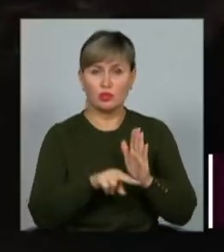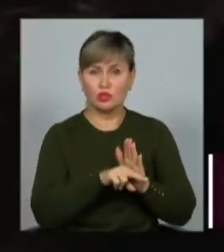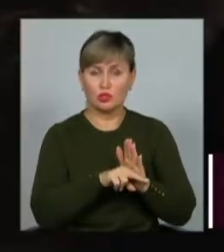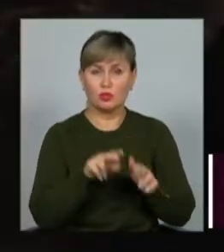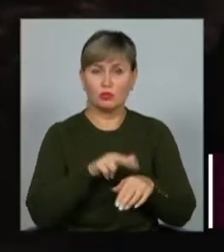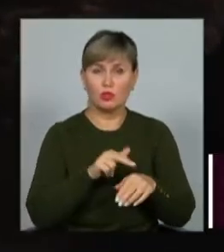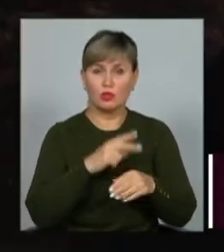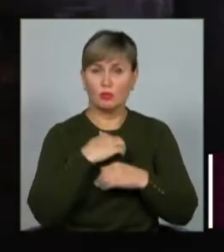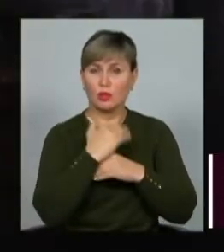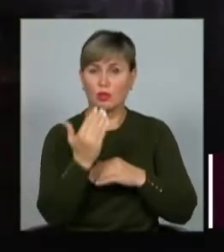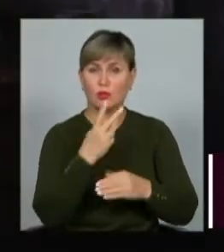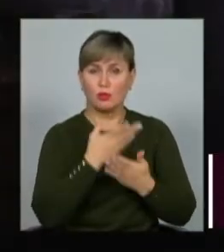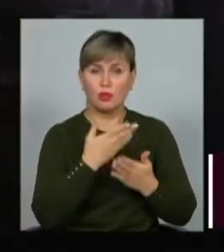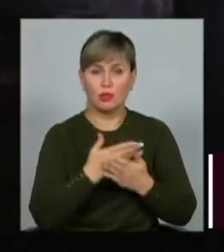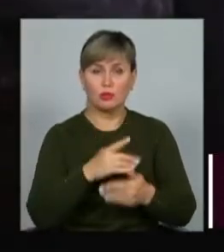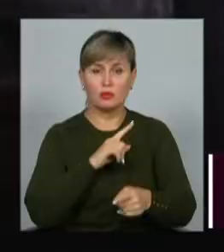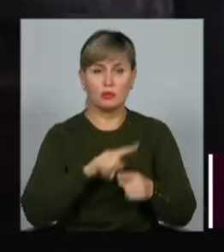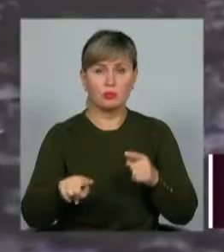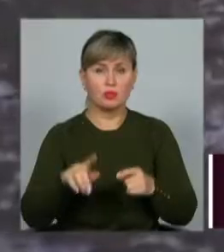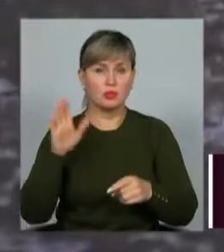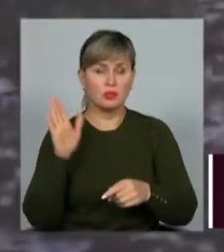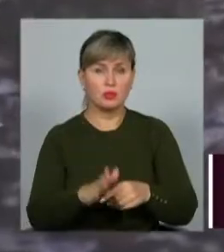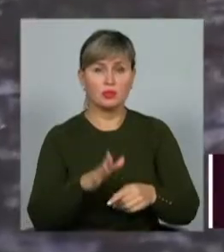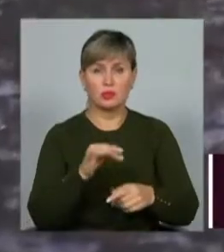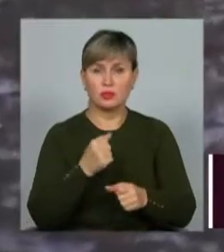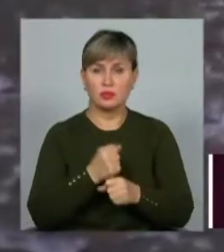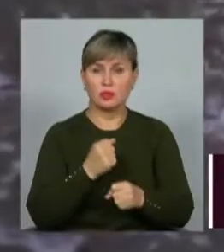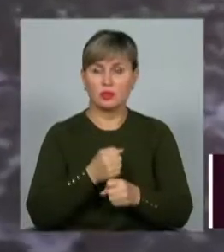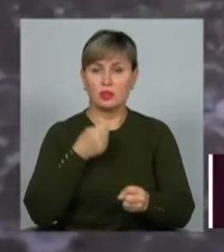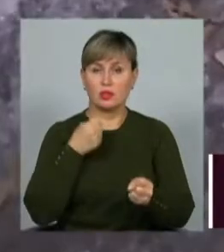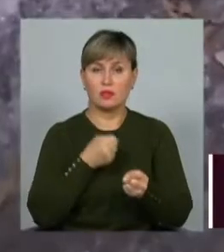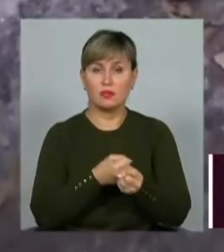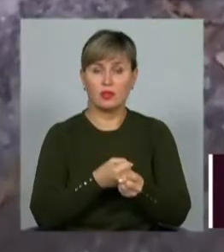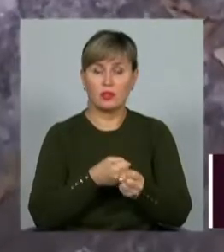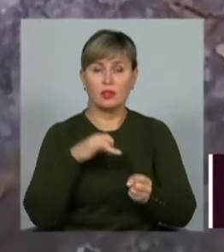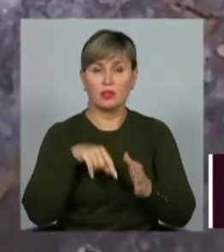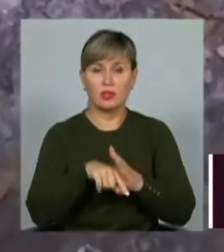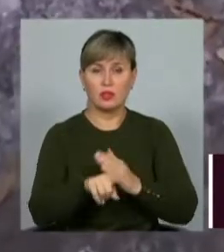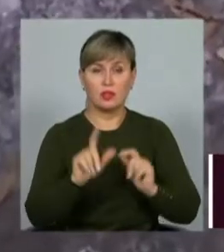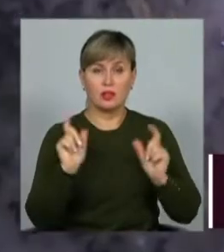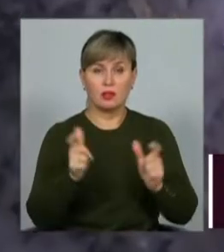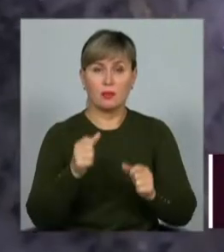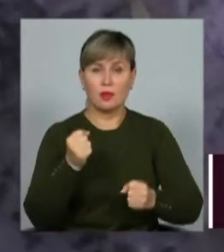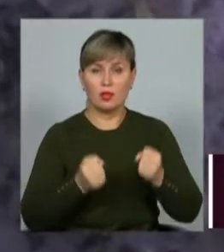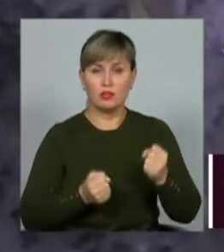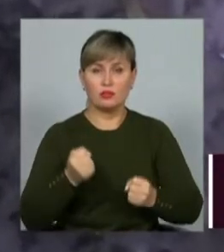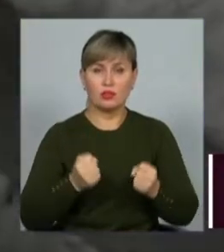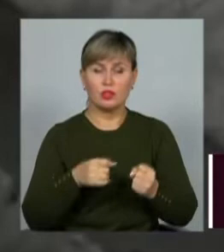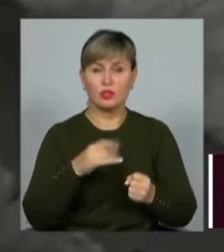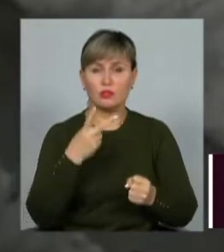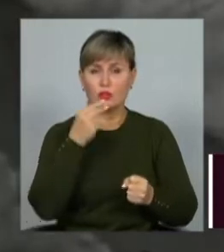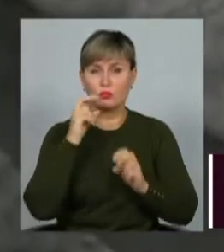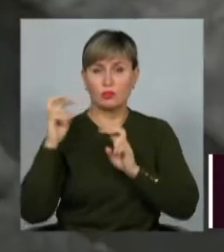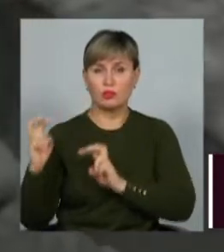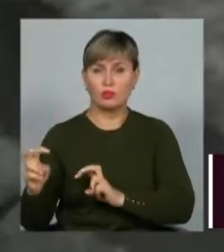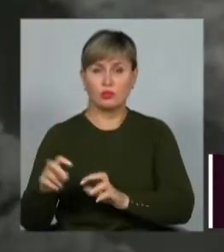показать багажный отсек, резко дал по газам и создал на дорогах аварийную ситуацию. В момент блокировки автомобиля водитель и двое